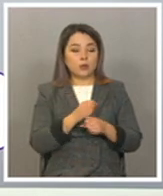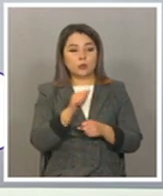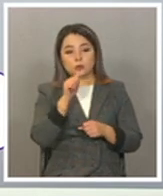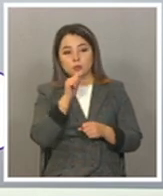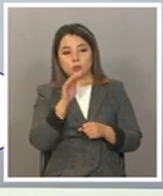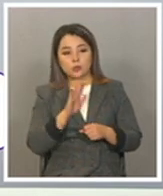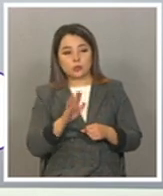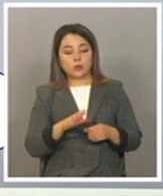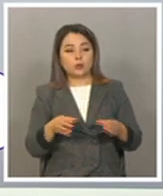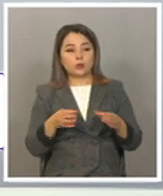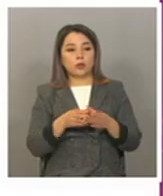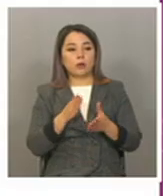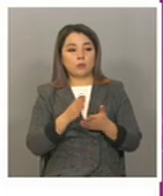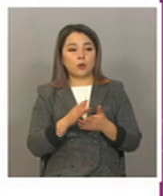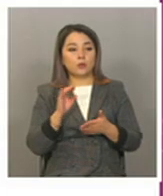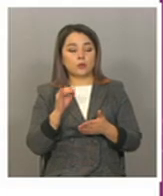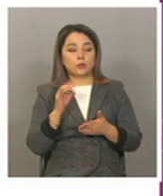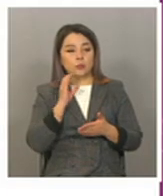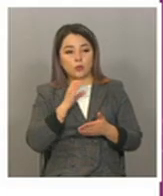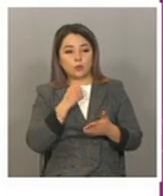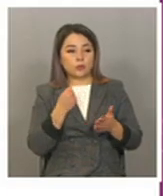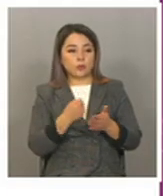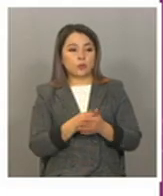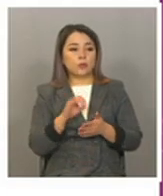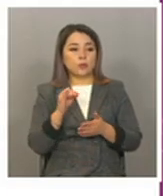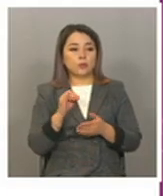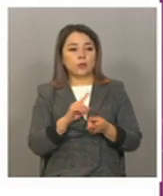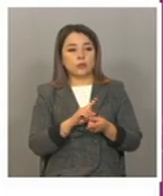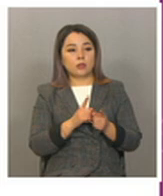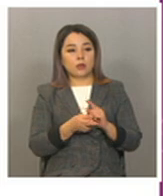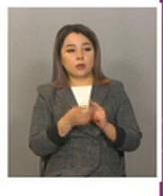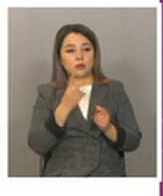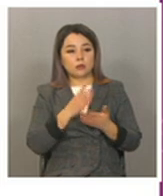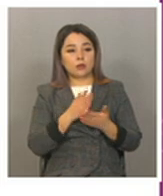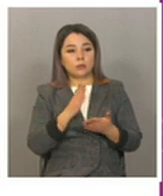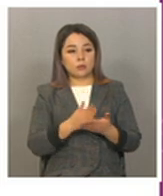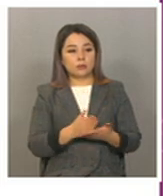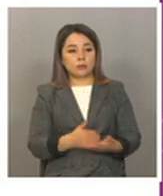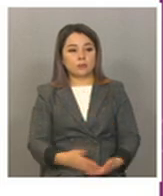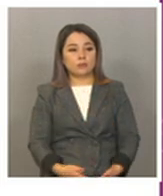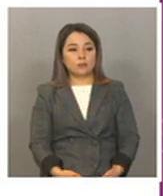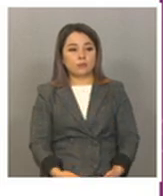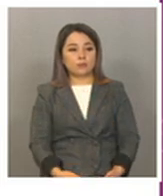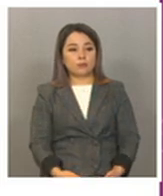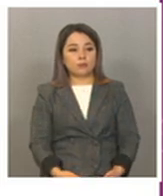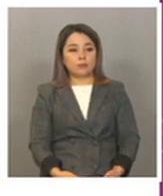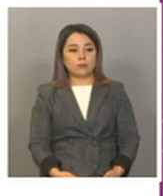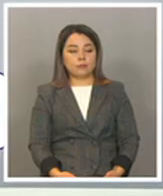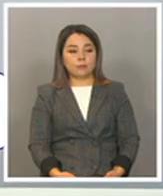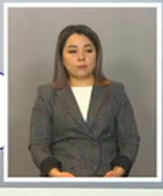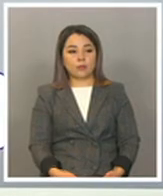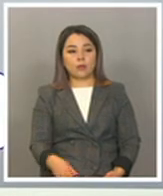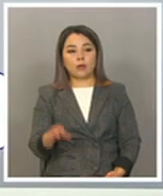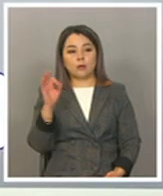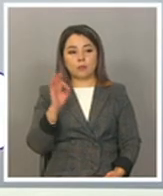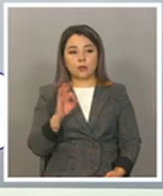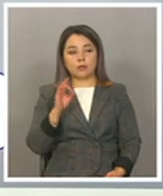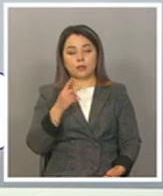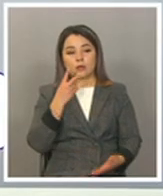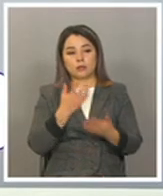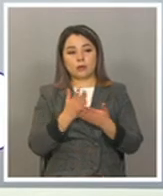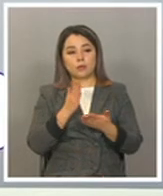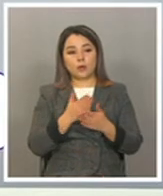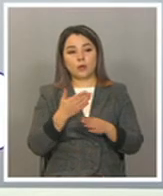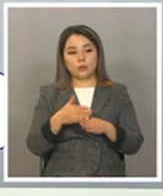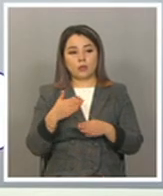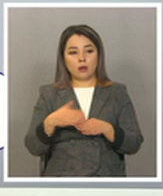сұрғылт топырақ болып, солтүстіктен оңтүстікке қарай өзгерістерге ұшырайды. Ал енді олардың пайыздық үлесіне келетін болса, Қазақстан